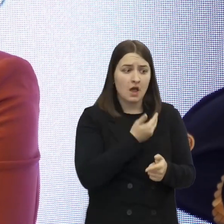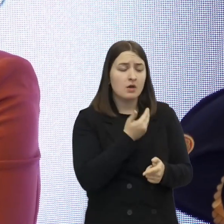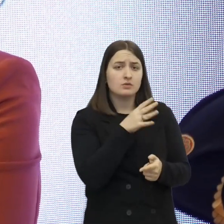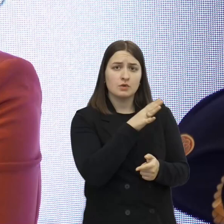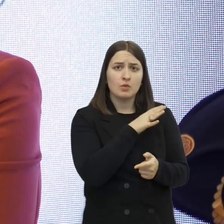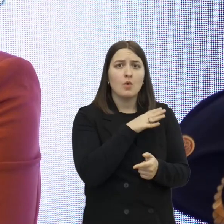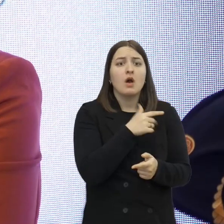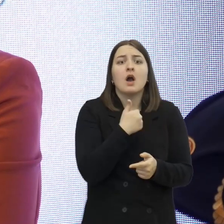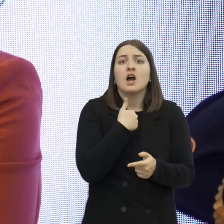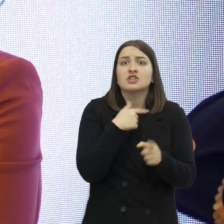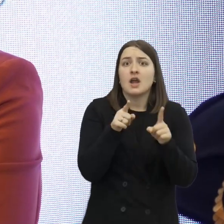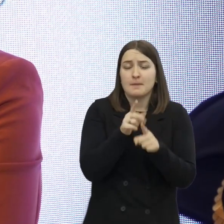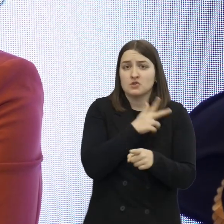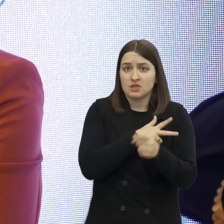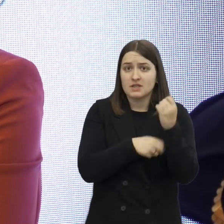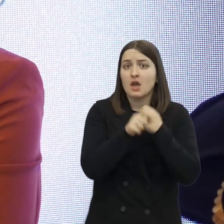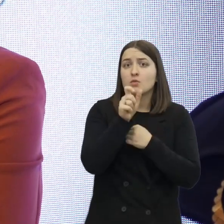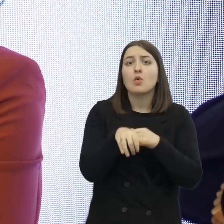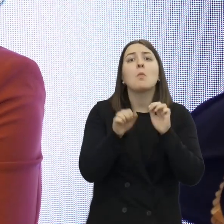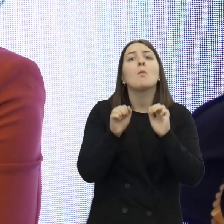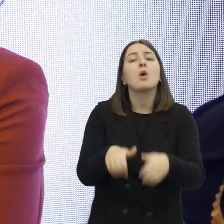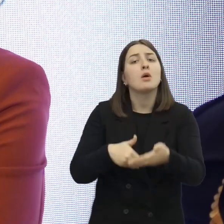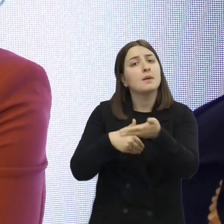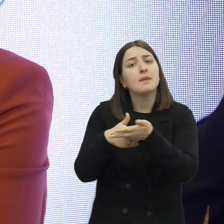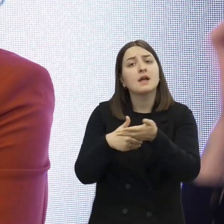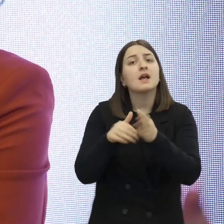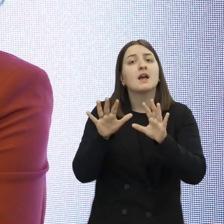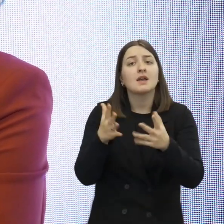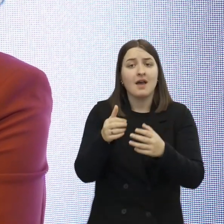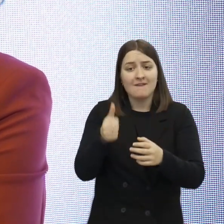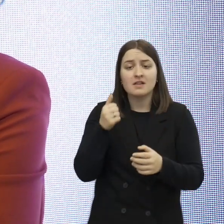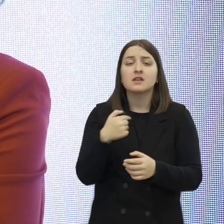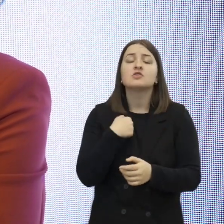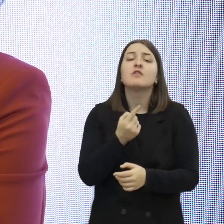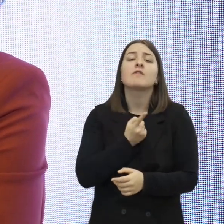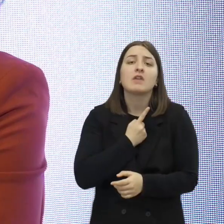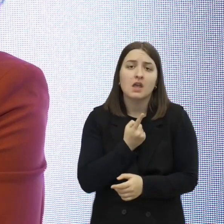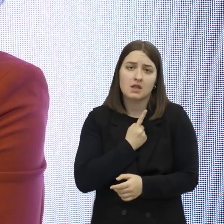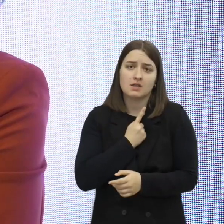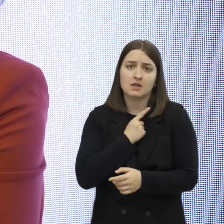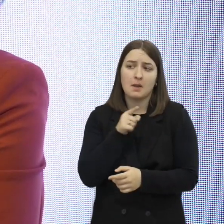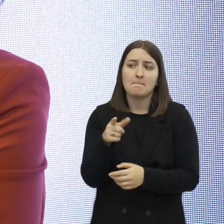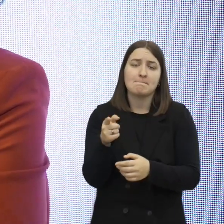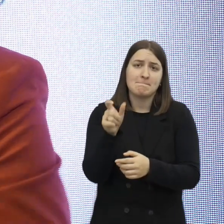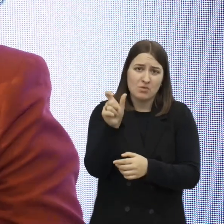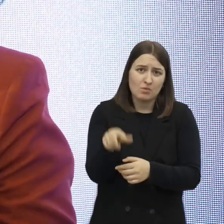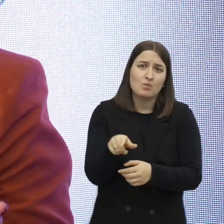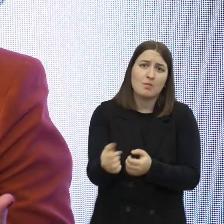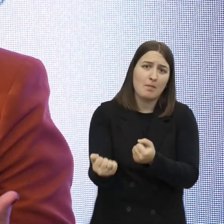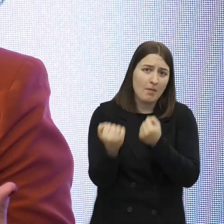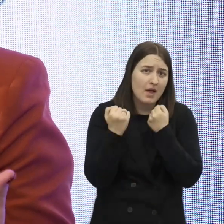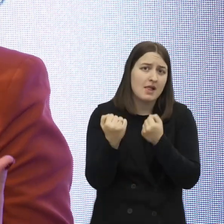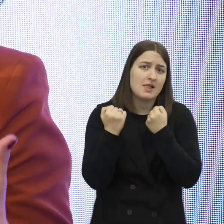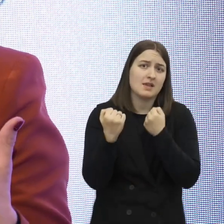aš galėčiau tada padaryti, kad bent kažkaip būčiau bent vienas žmogus, kuris galėtų kažkokį